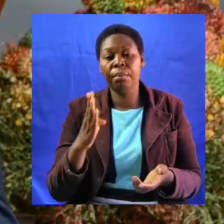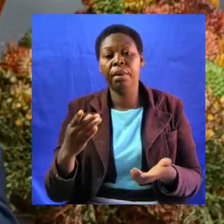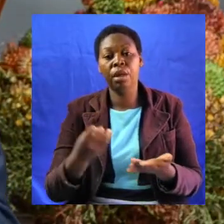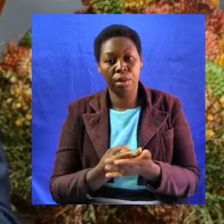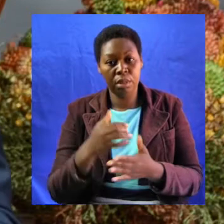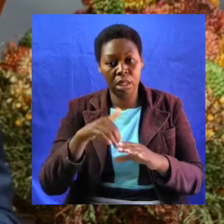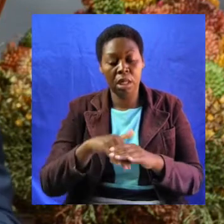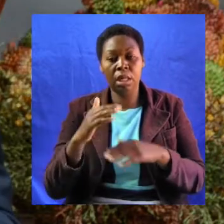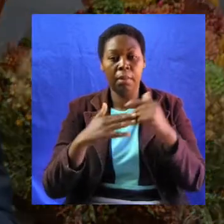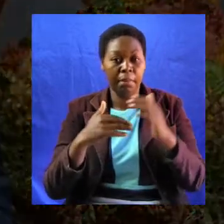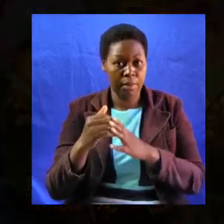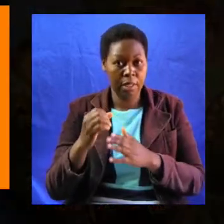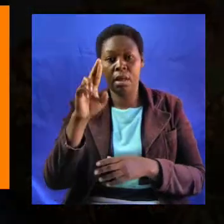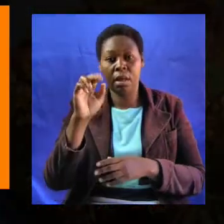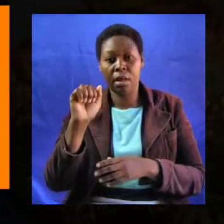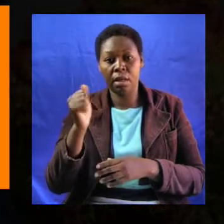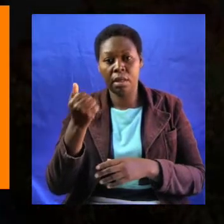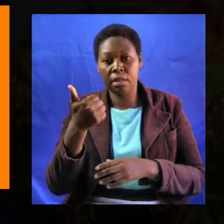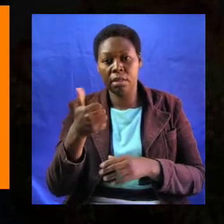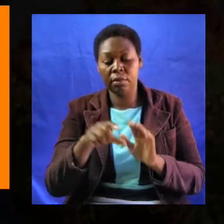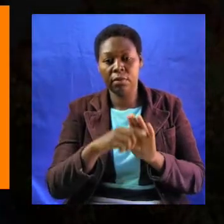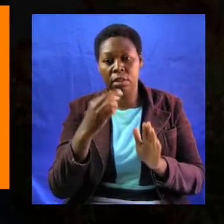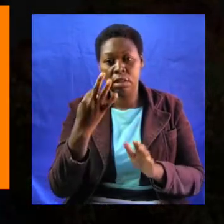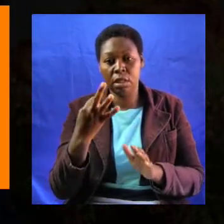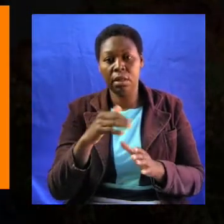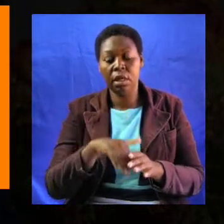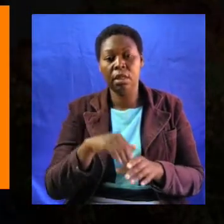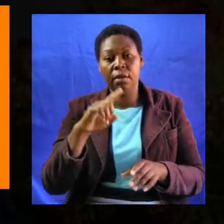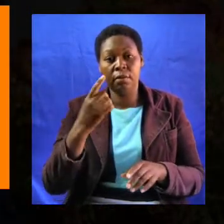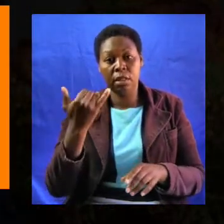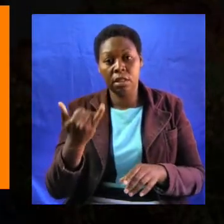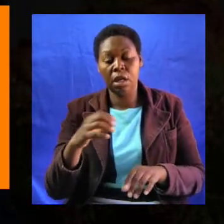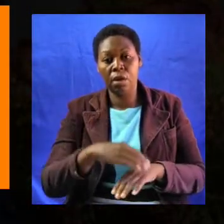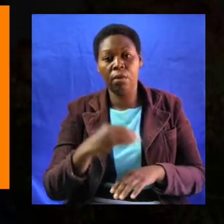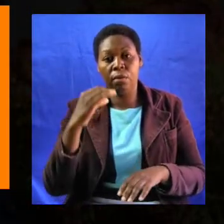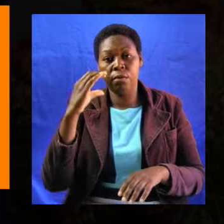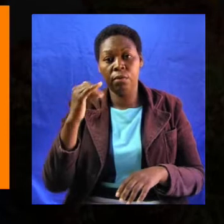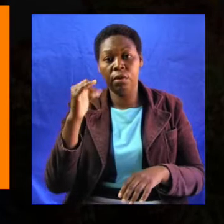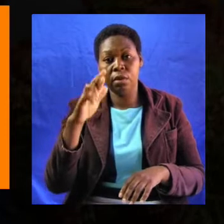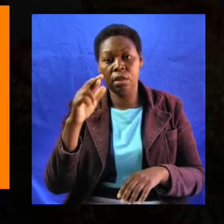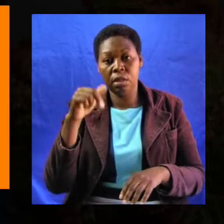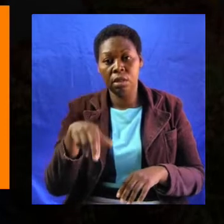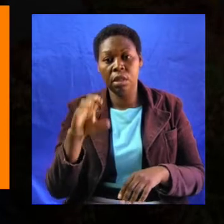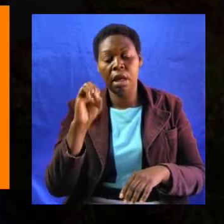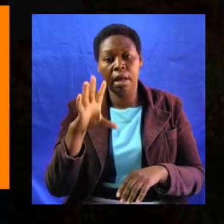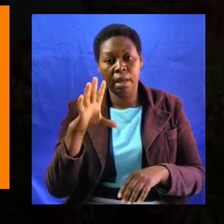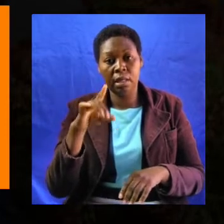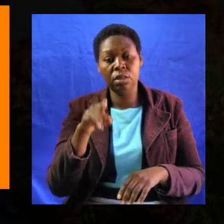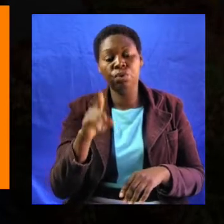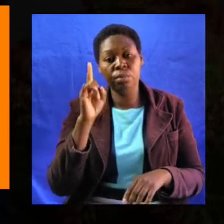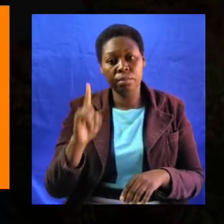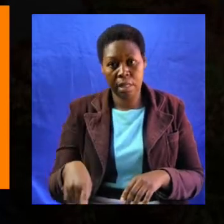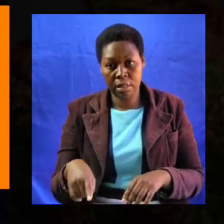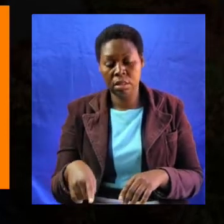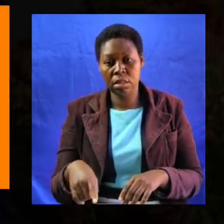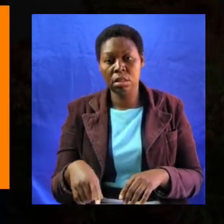6 verse 3. Yes. Pagore rokutanga ramambo Koreshi, mambo Koreshi wakarayira achiti kana iri imba